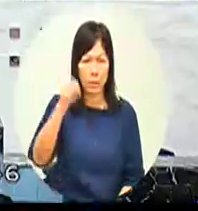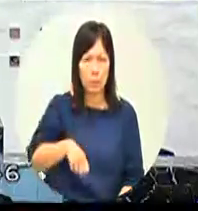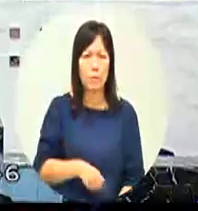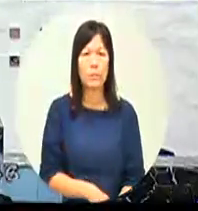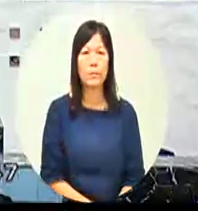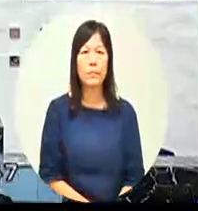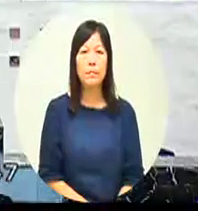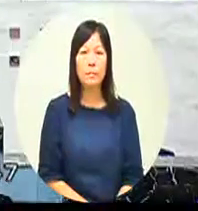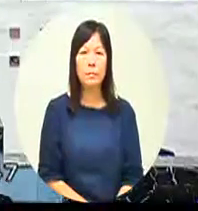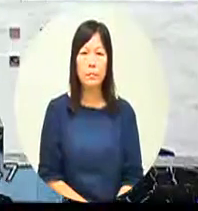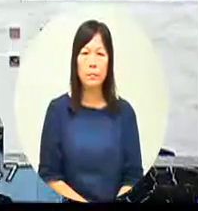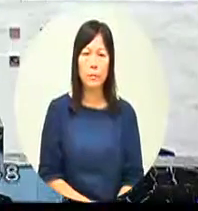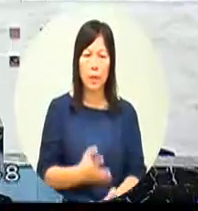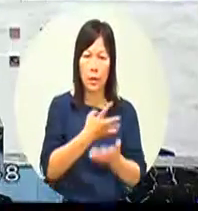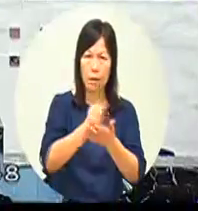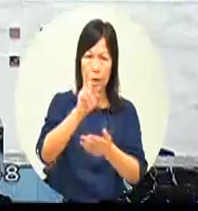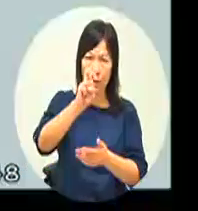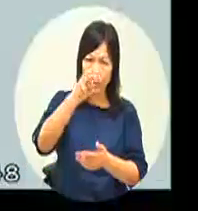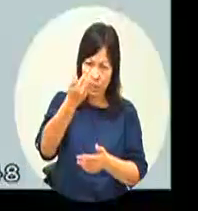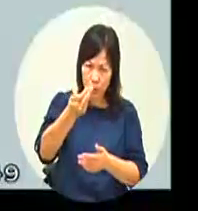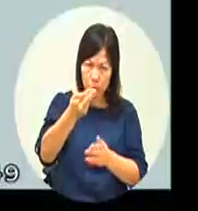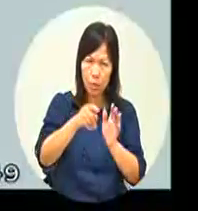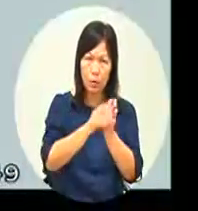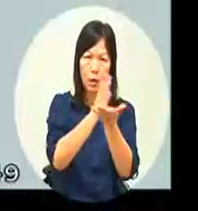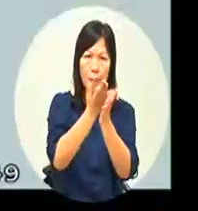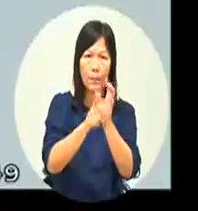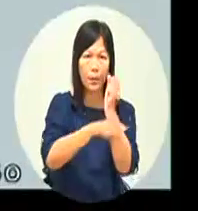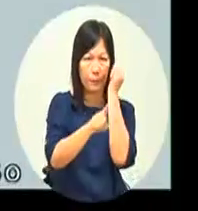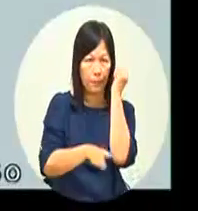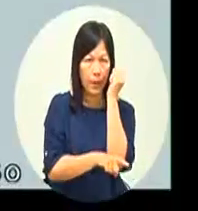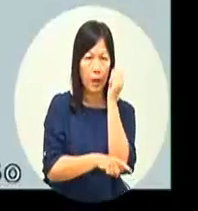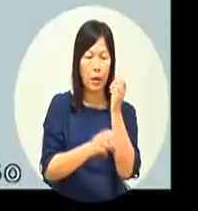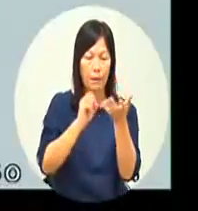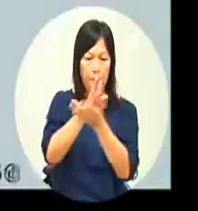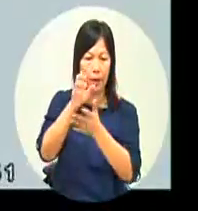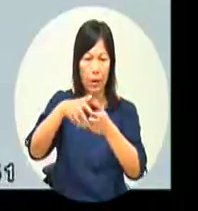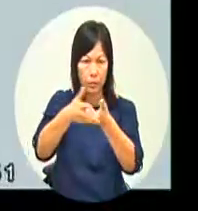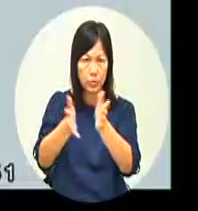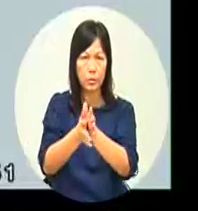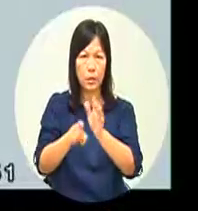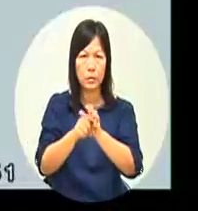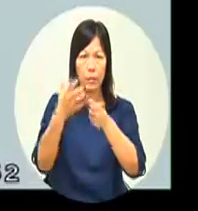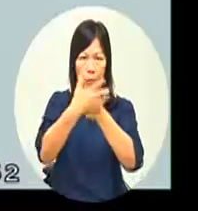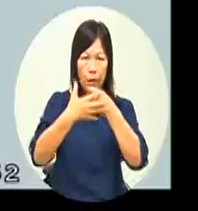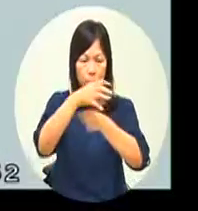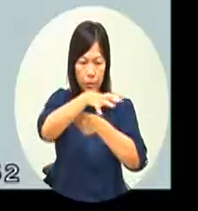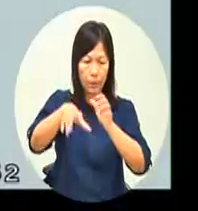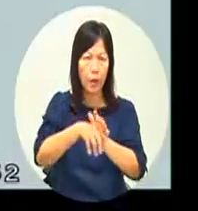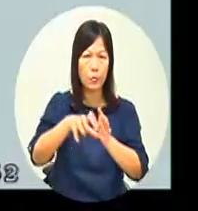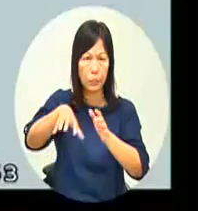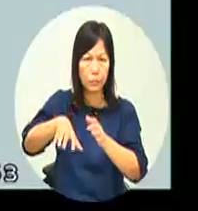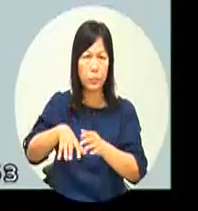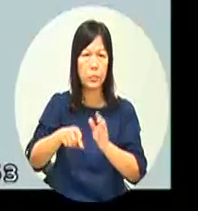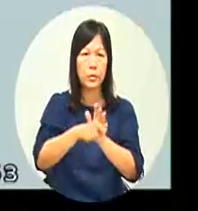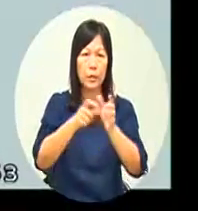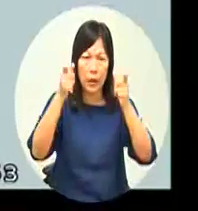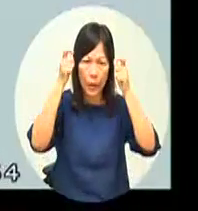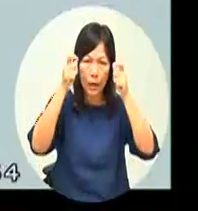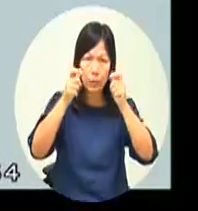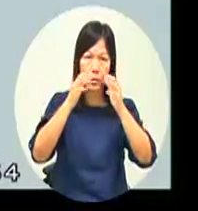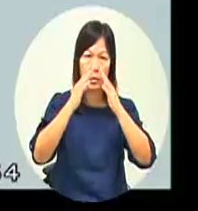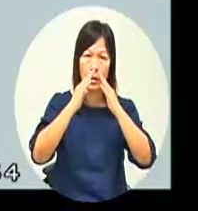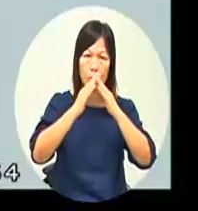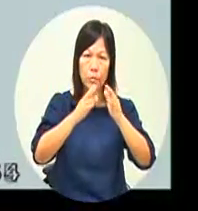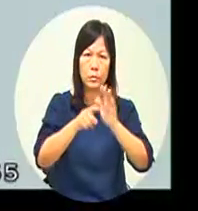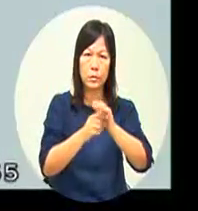查。 案号二十九类别法规报告机关高雄市政府环境保护局 案由简